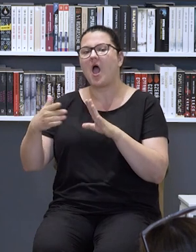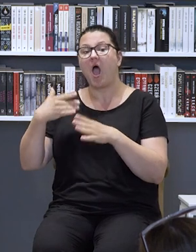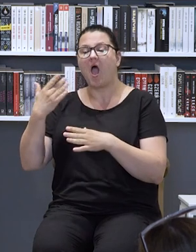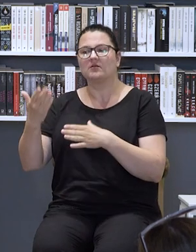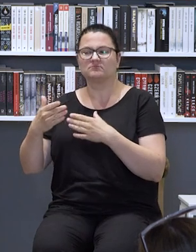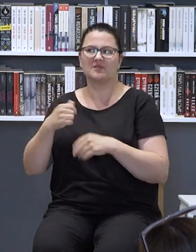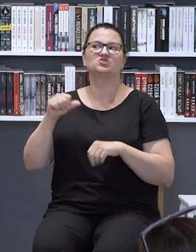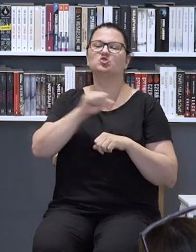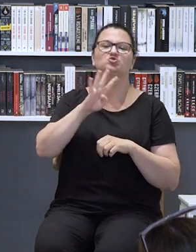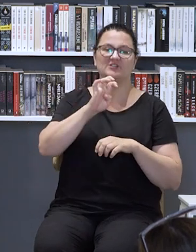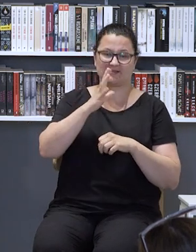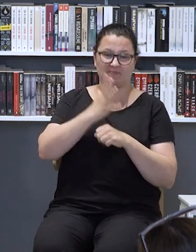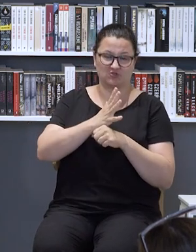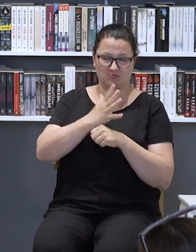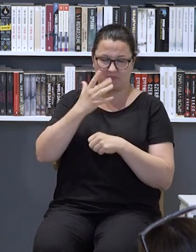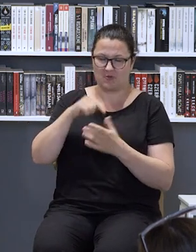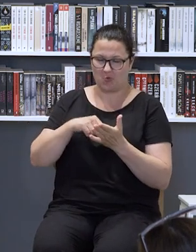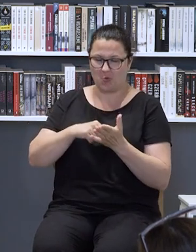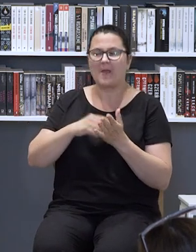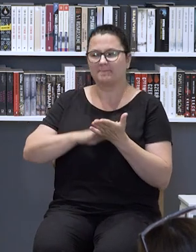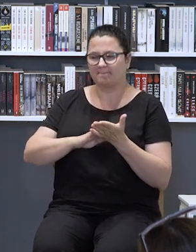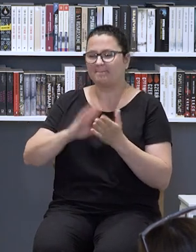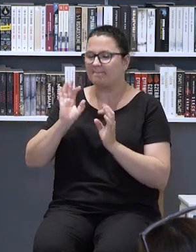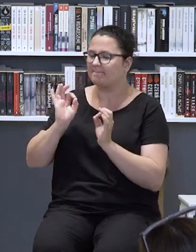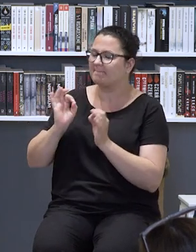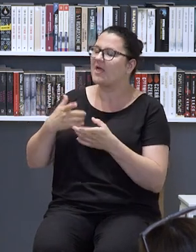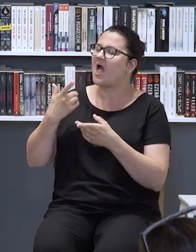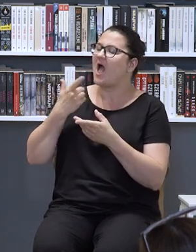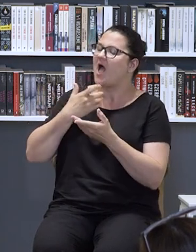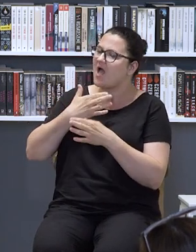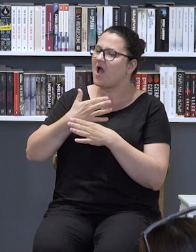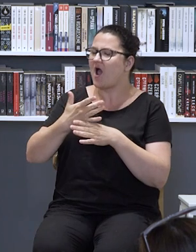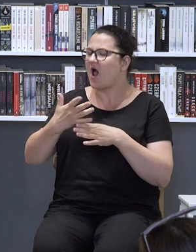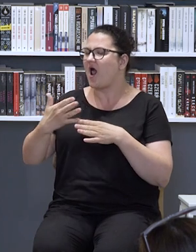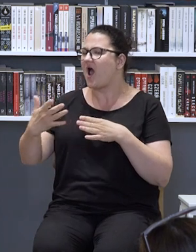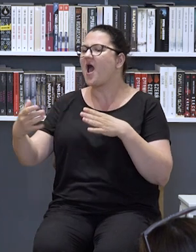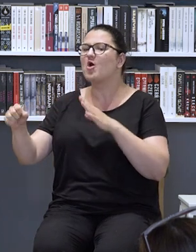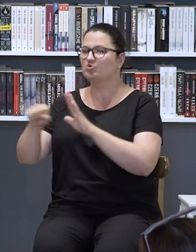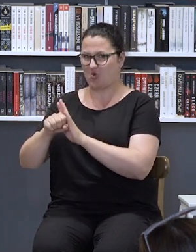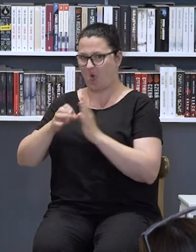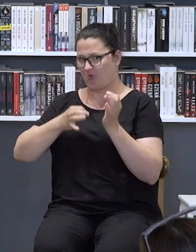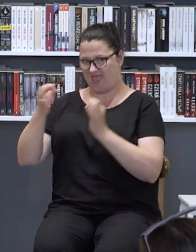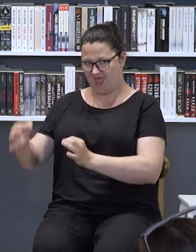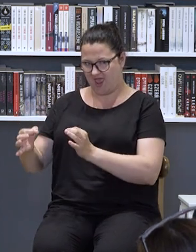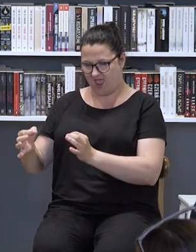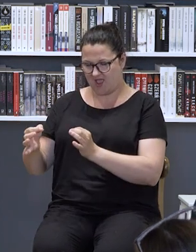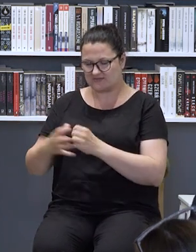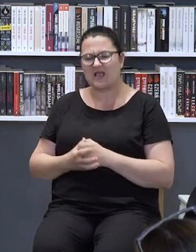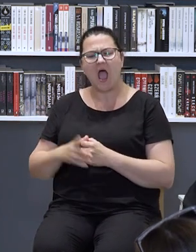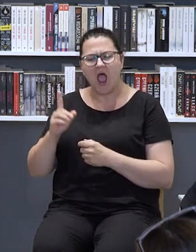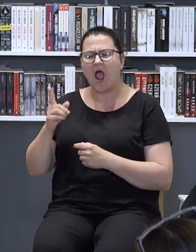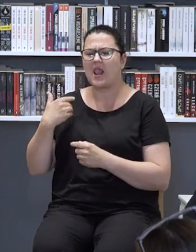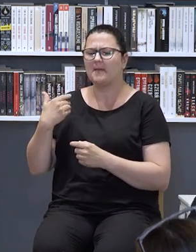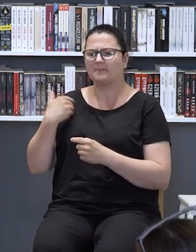to... 1455. Znaczy, tak, przepraszam, tak. I ciągniesz to później aż do współczesności. Natomiast przechodzisz